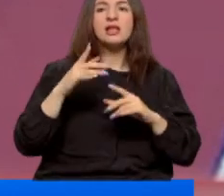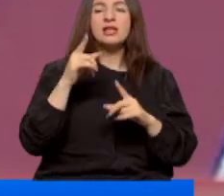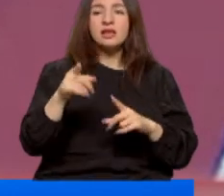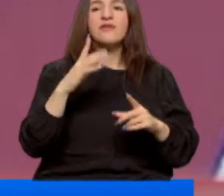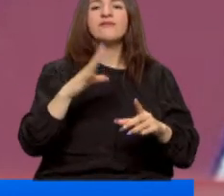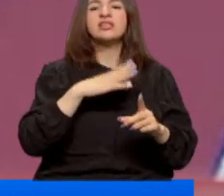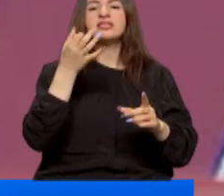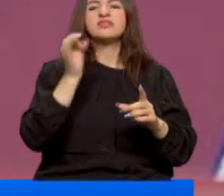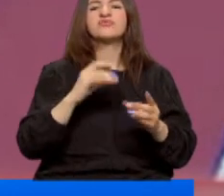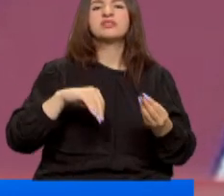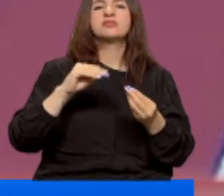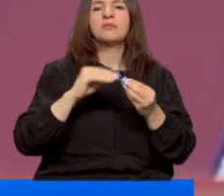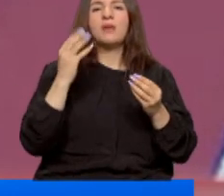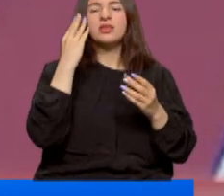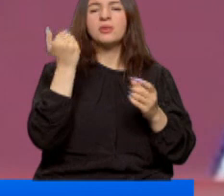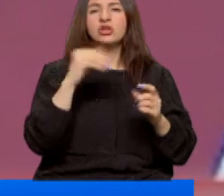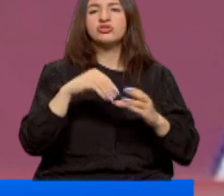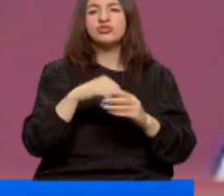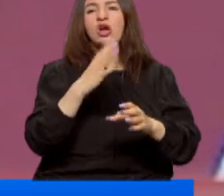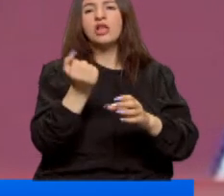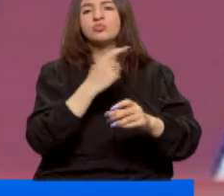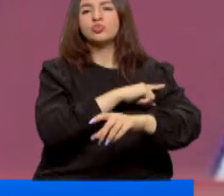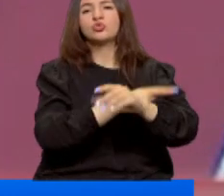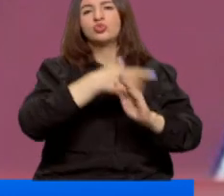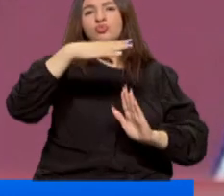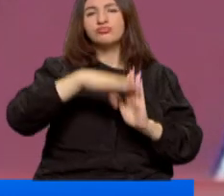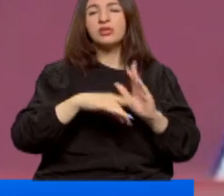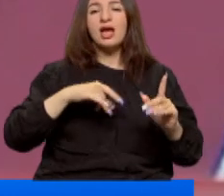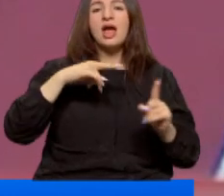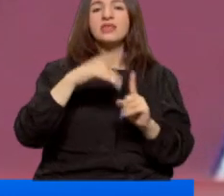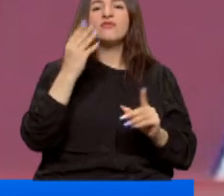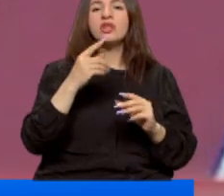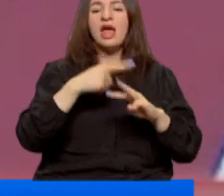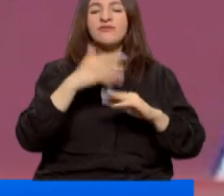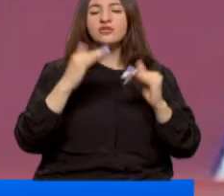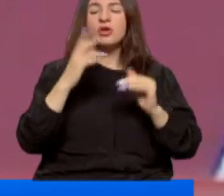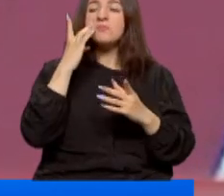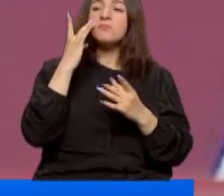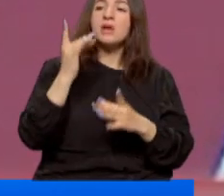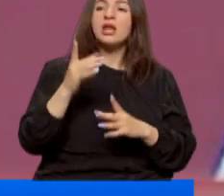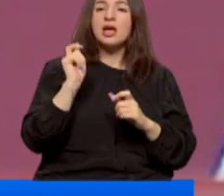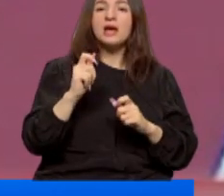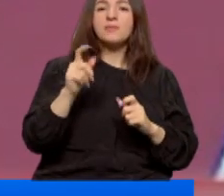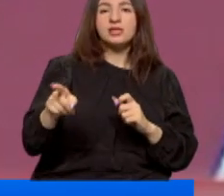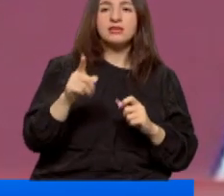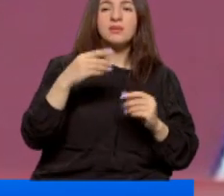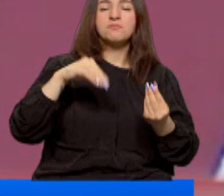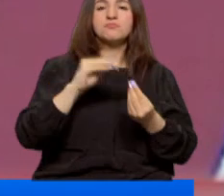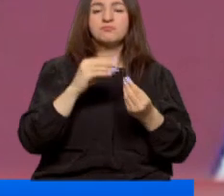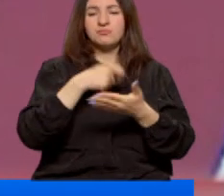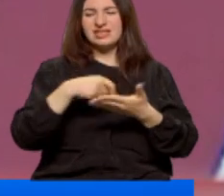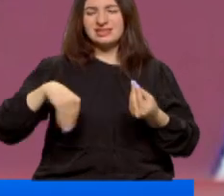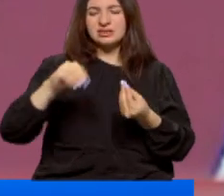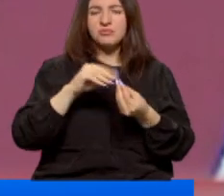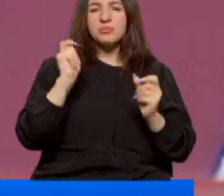gerçekte sıfır zam anlamına geldiği için alım gücünü düşürüyor. Hedeflenen enflasyona göre belirlenen maaş zamı uygulaması